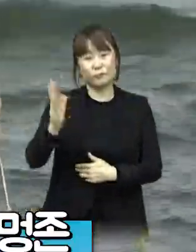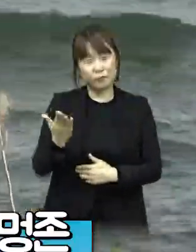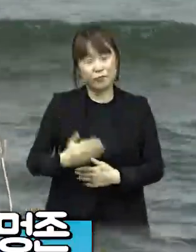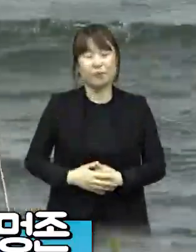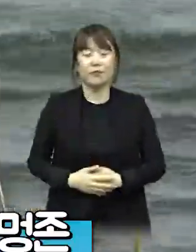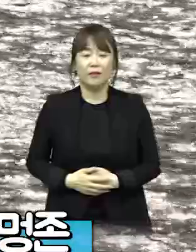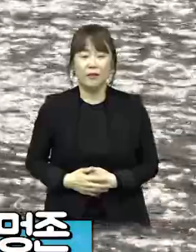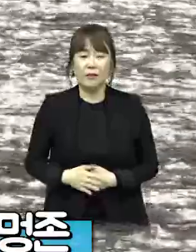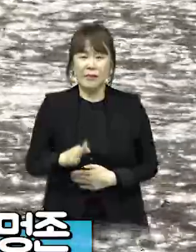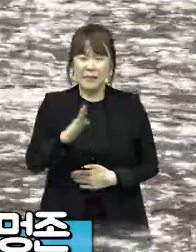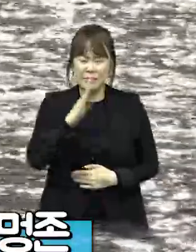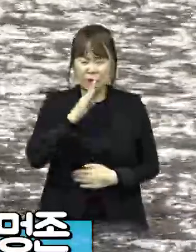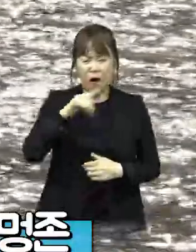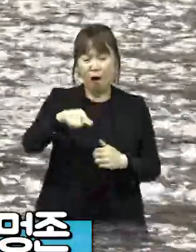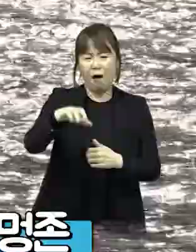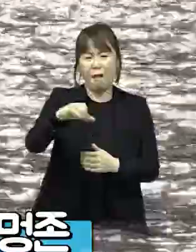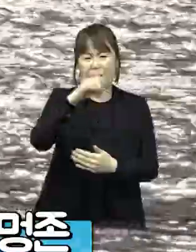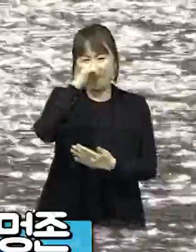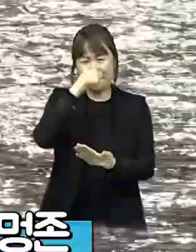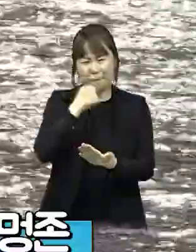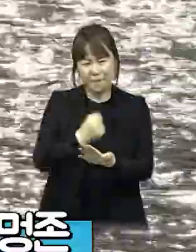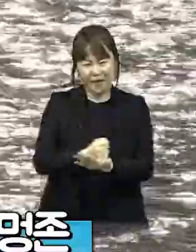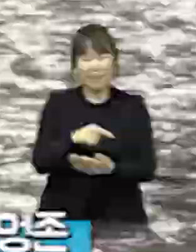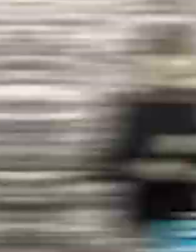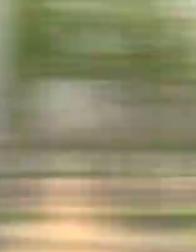이곳이 정말 지상낙원이지 않을까요?